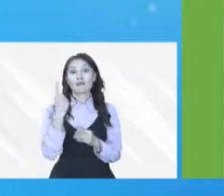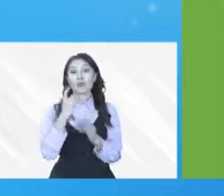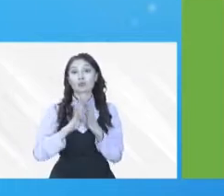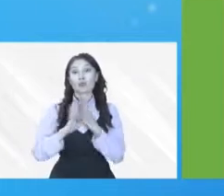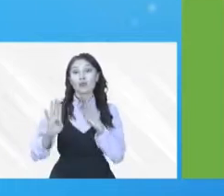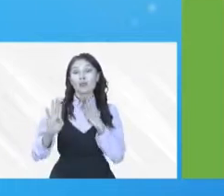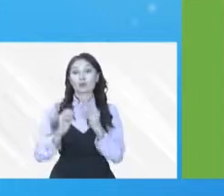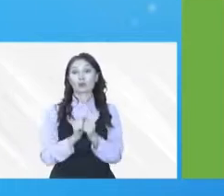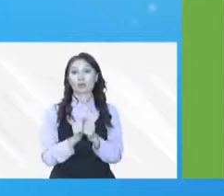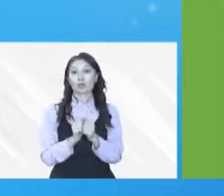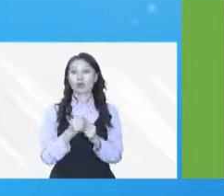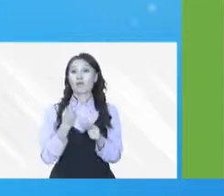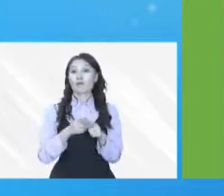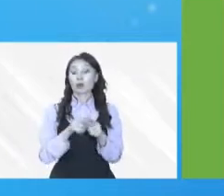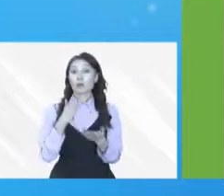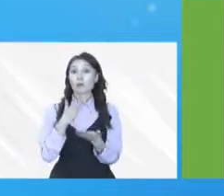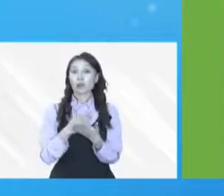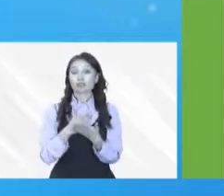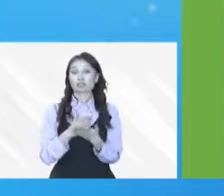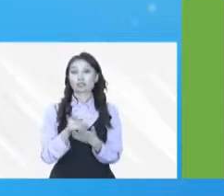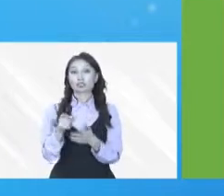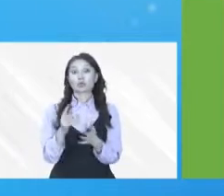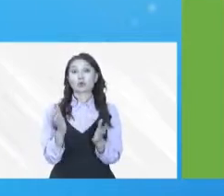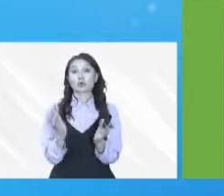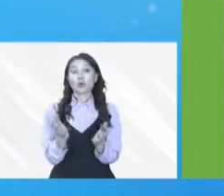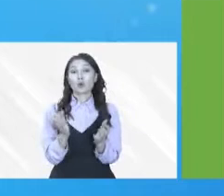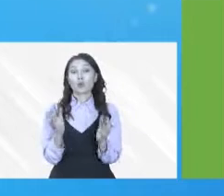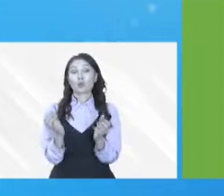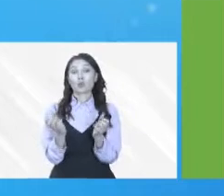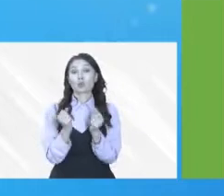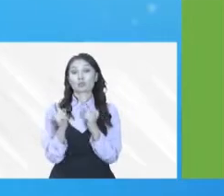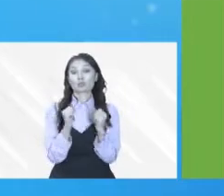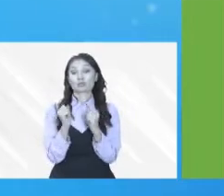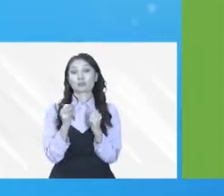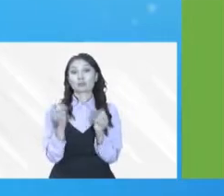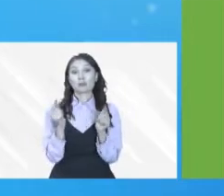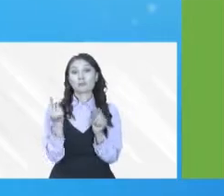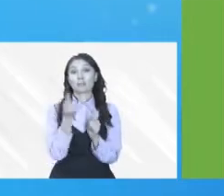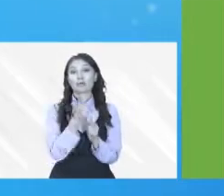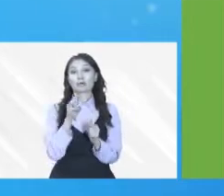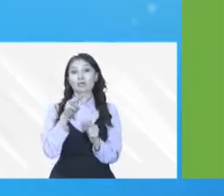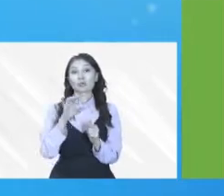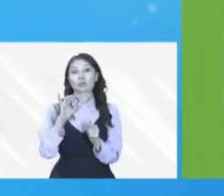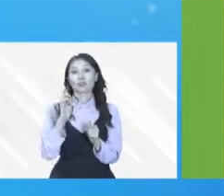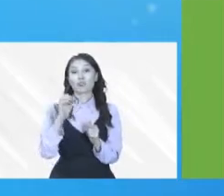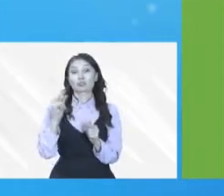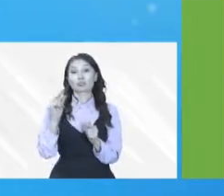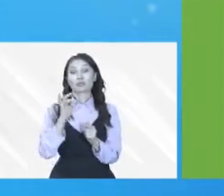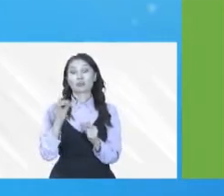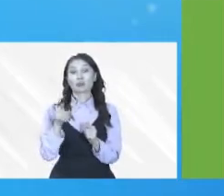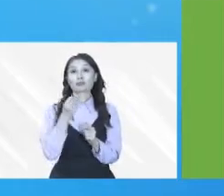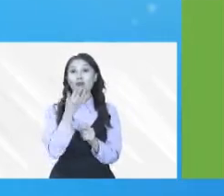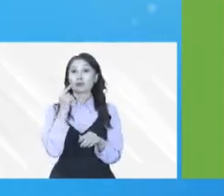линию. В этом положении они удерживаются микротрубочками. Хромосомы